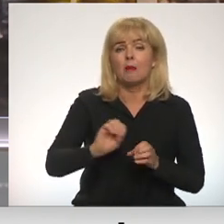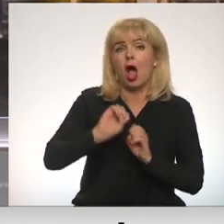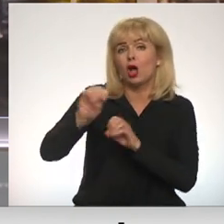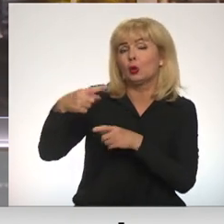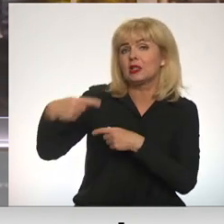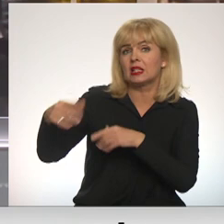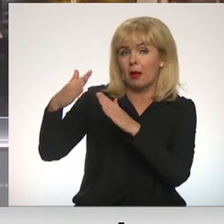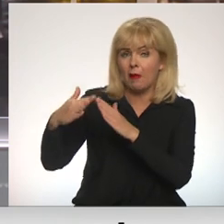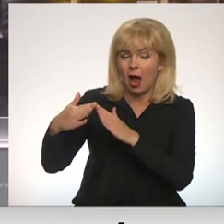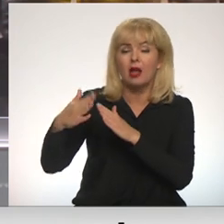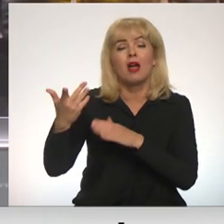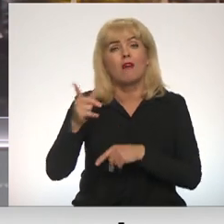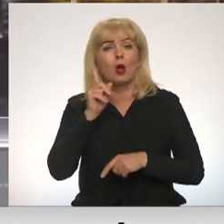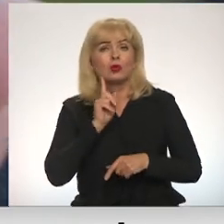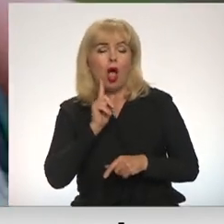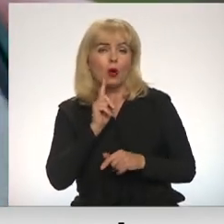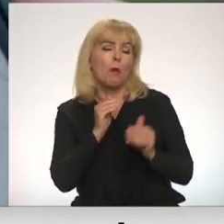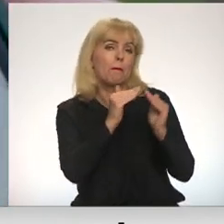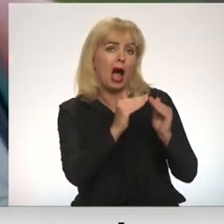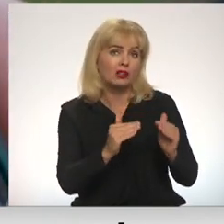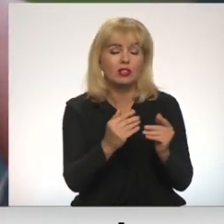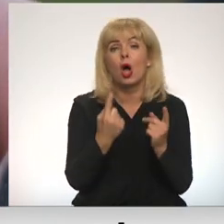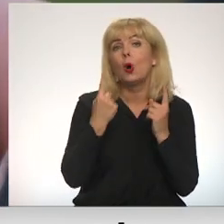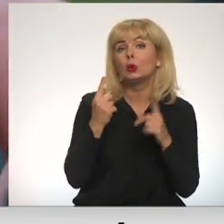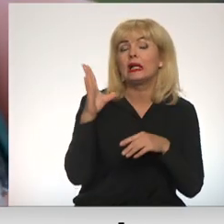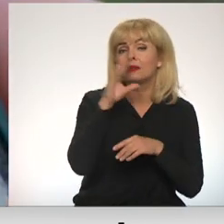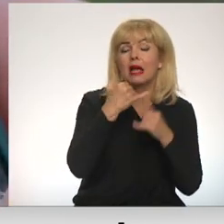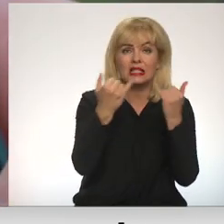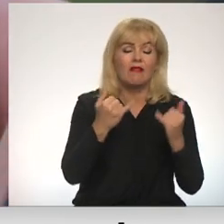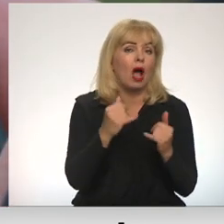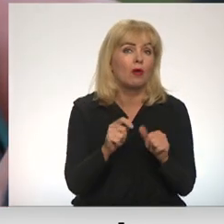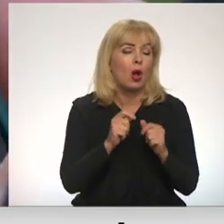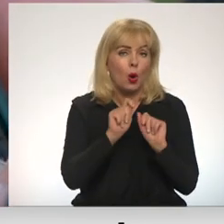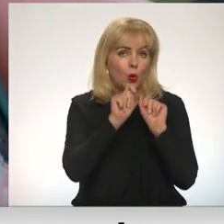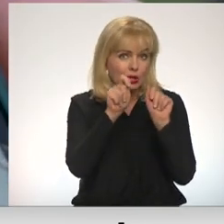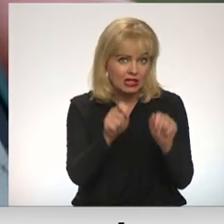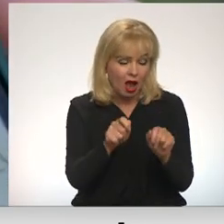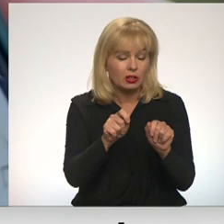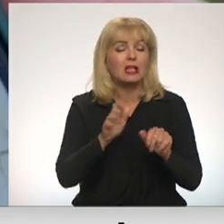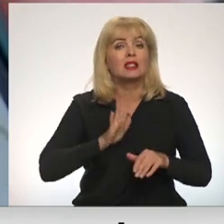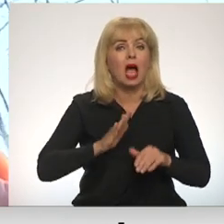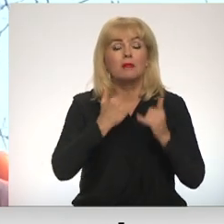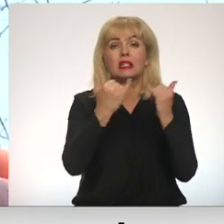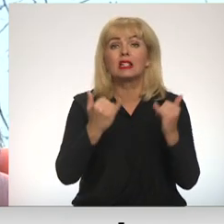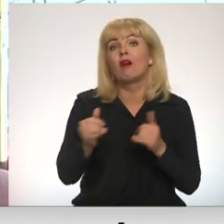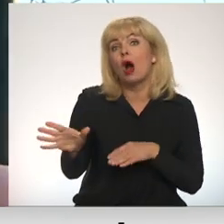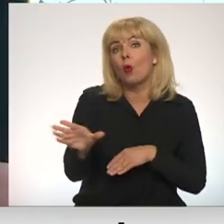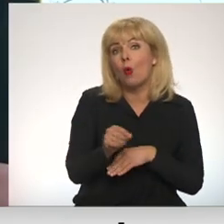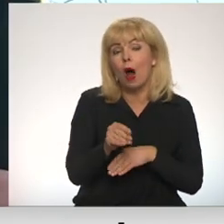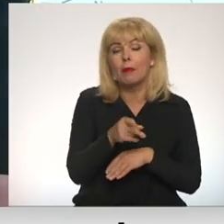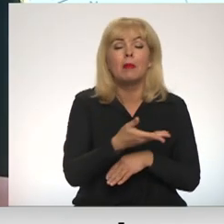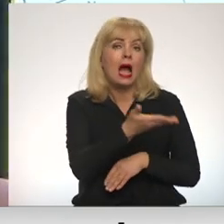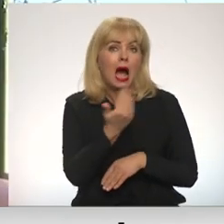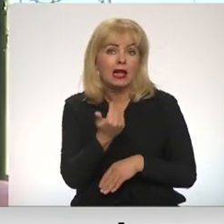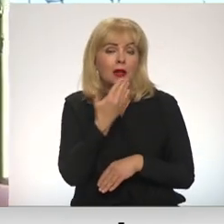vai tas nonāk patversmē. Unikāla iespēja Ziemassvētku dāvanai vai sagaidīsim Ziemassvētkus kopā. Ar šādiem